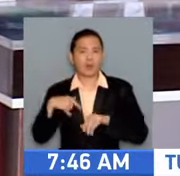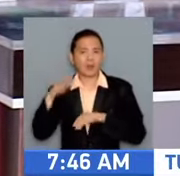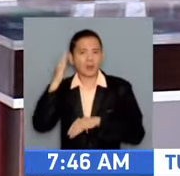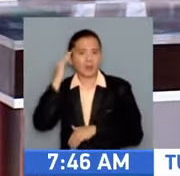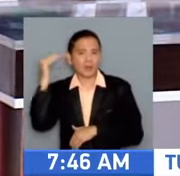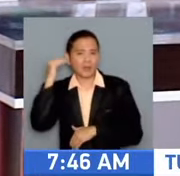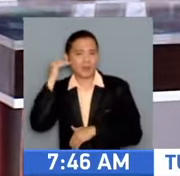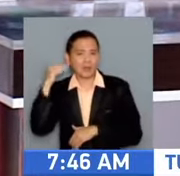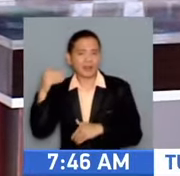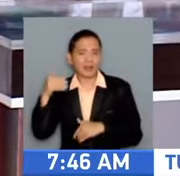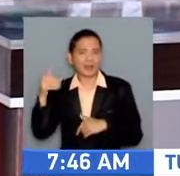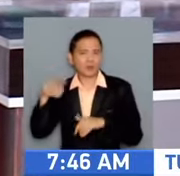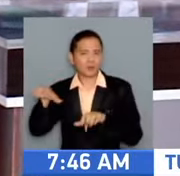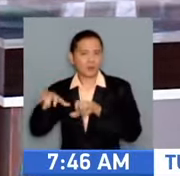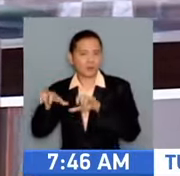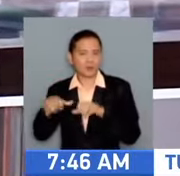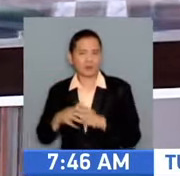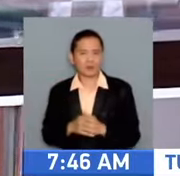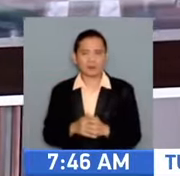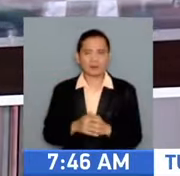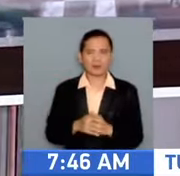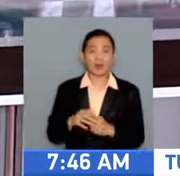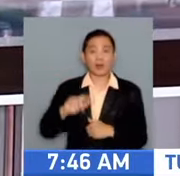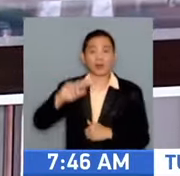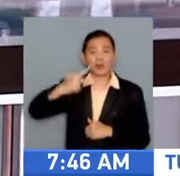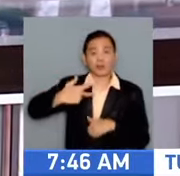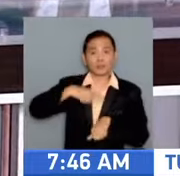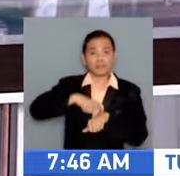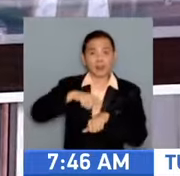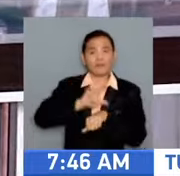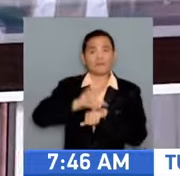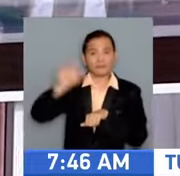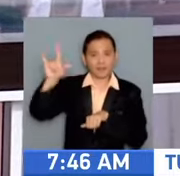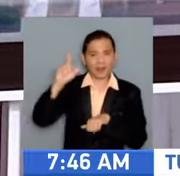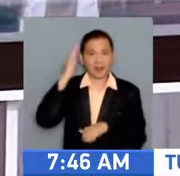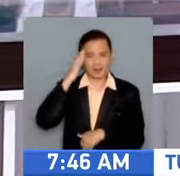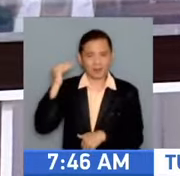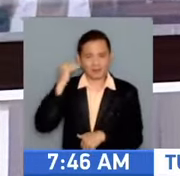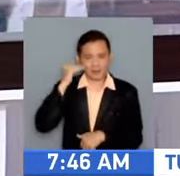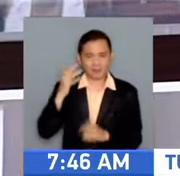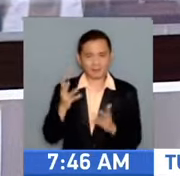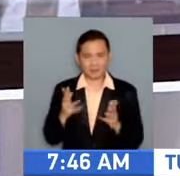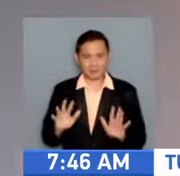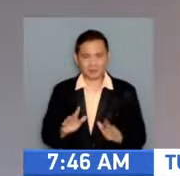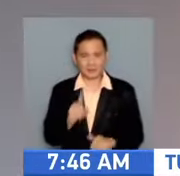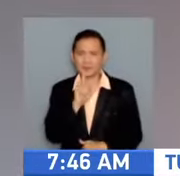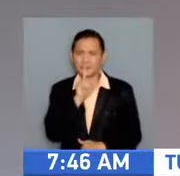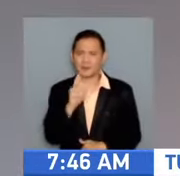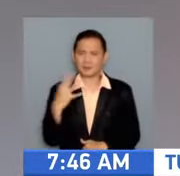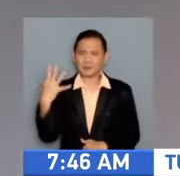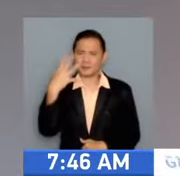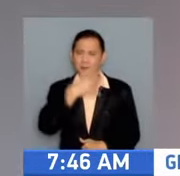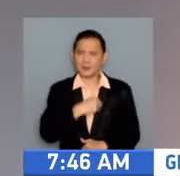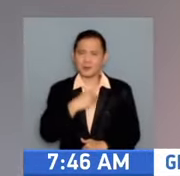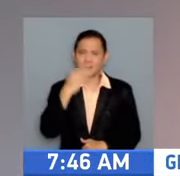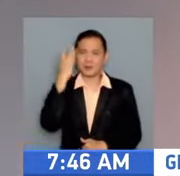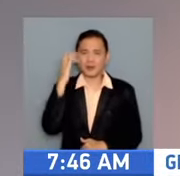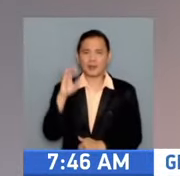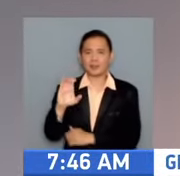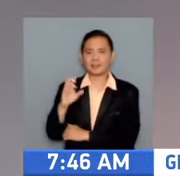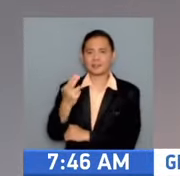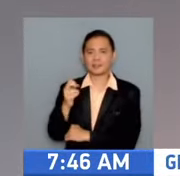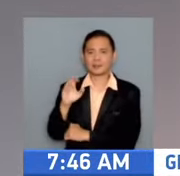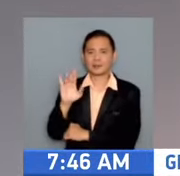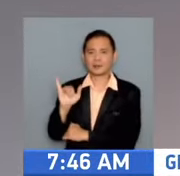No, third oh, yeah, time right. in South Korea. Tapos ang ganda kasi sakto yung cherry blossoms, talagang full bloom